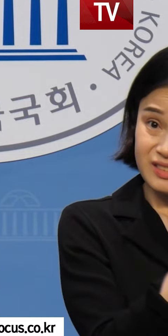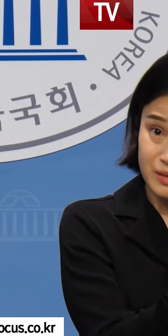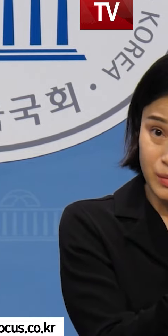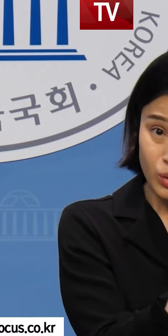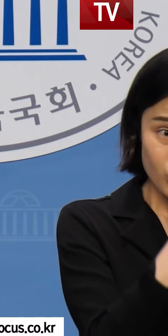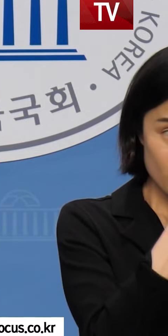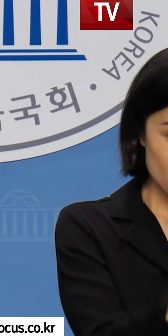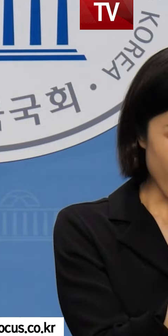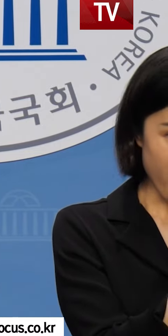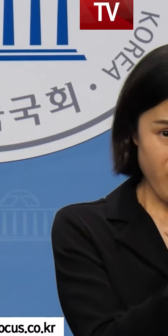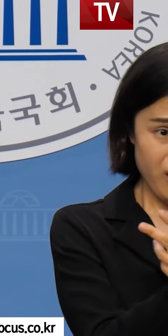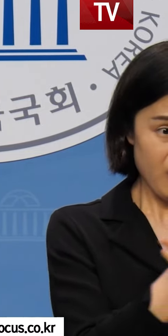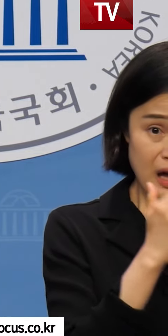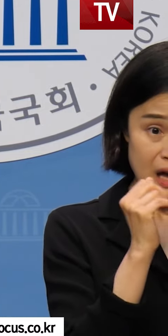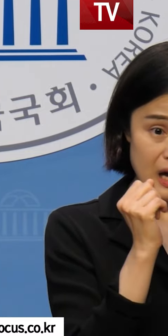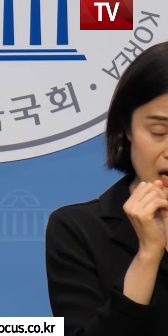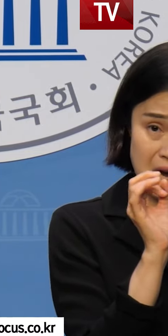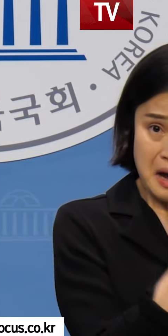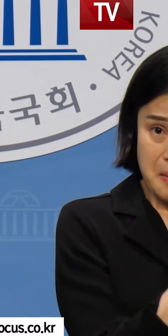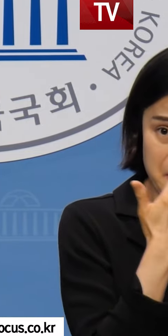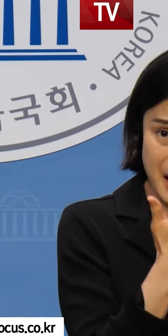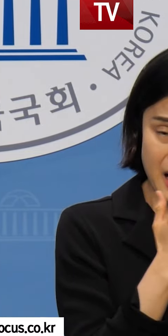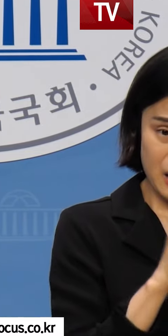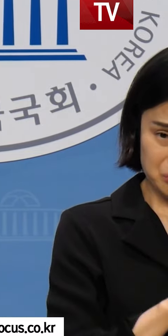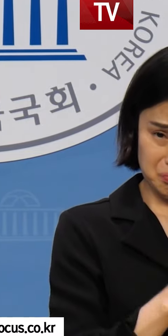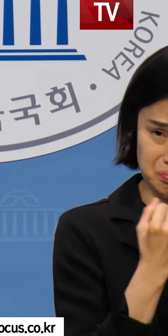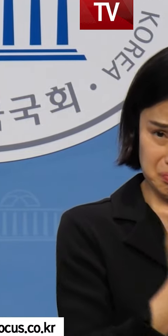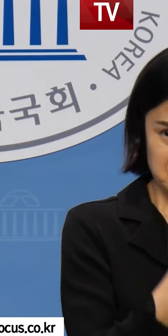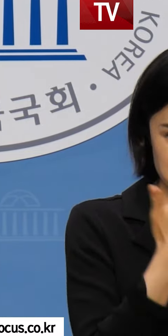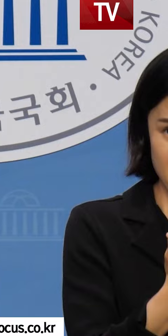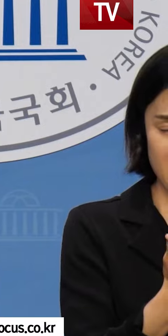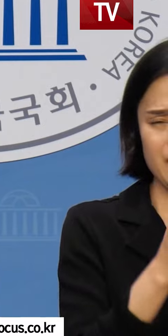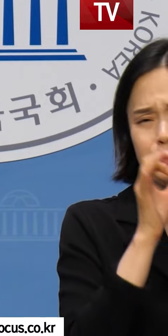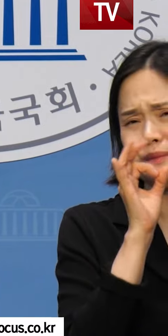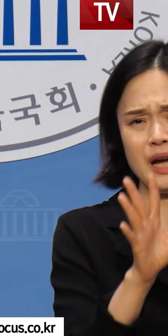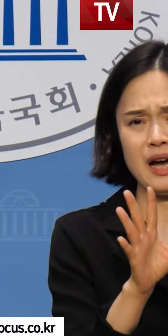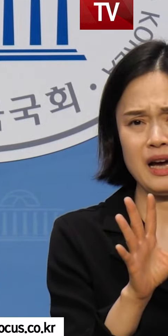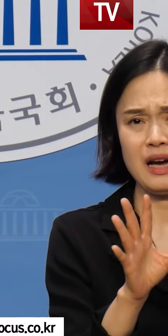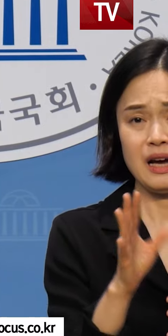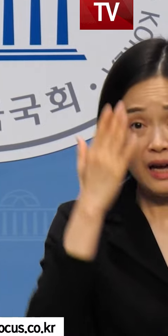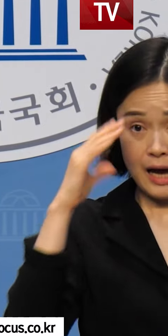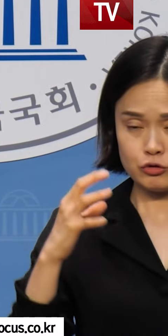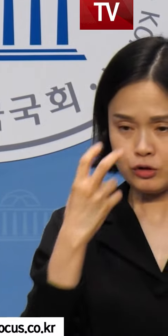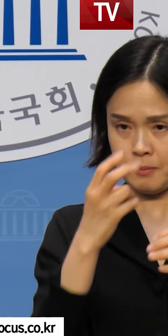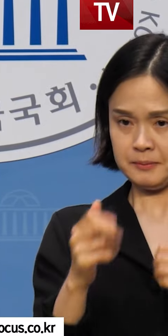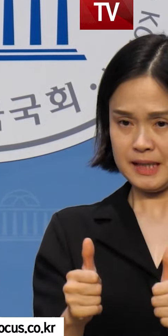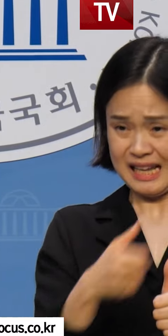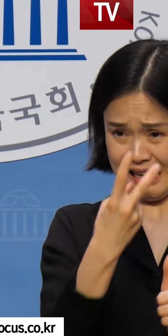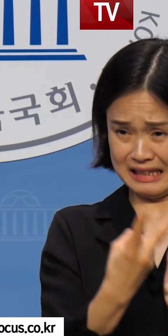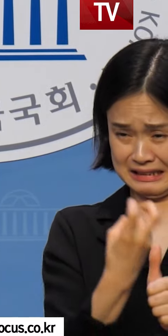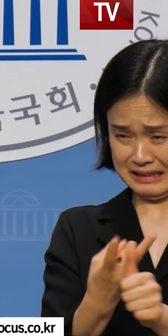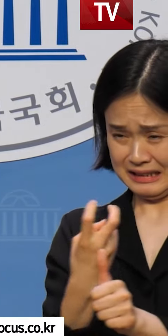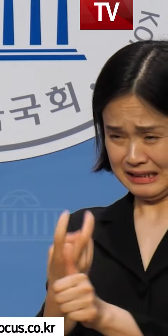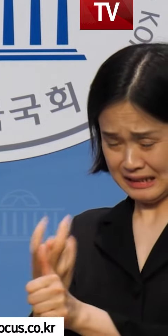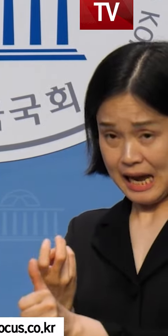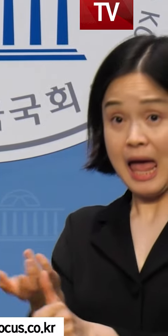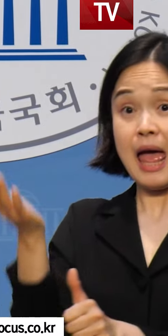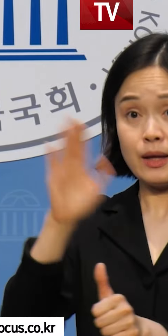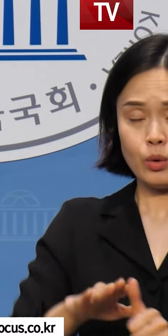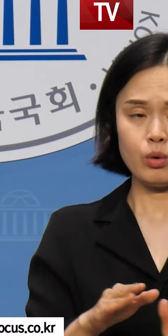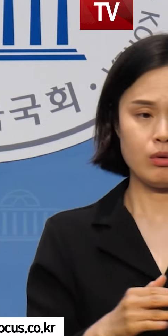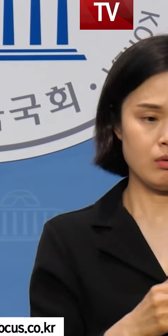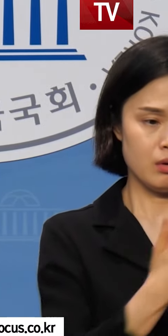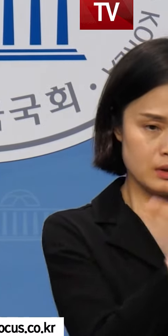숨길 수는 없습니다. 대한민국 검사 모두를 탄핵해도 이재명 사법 리스크는 사라지지